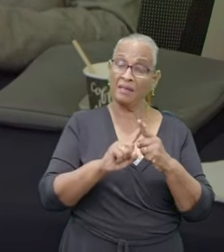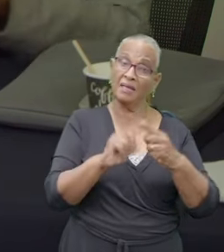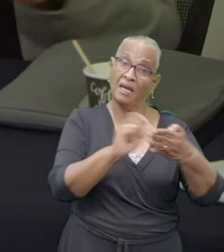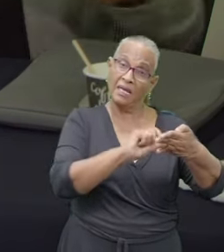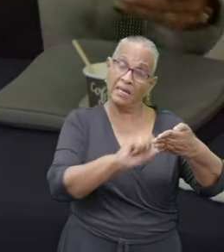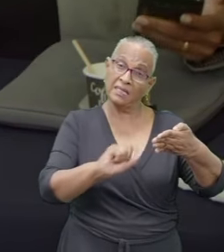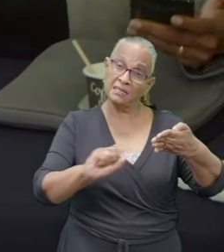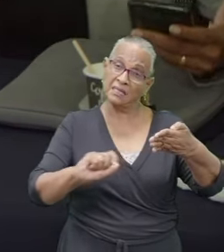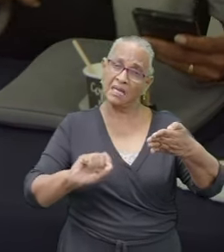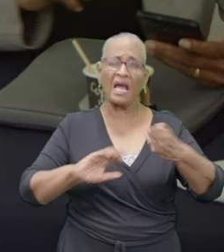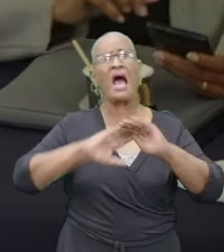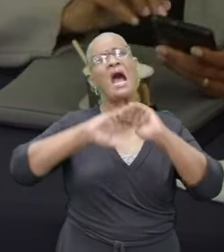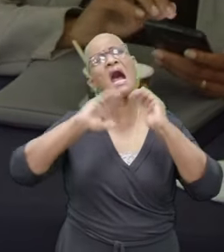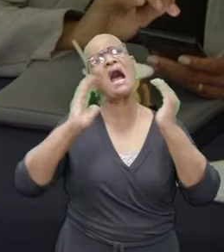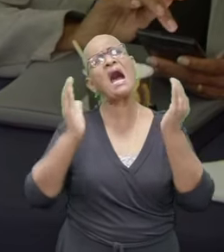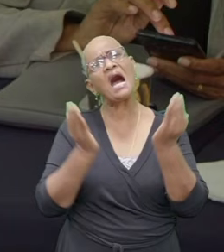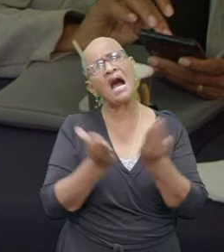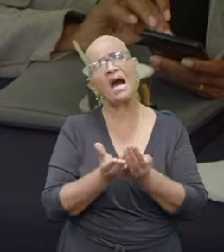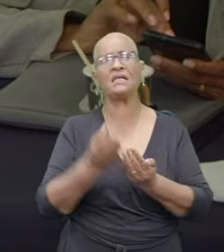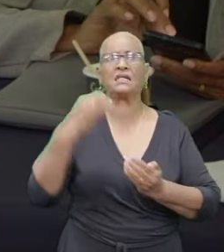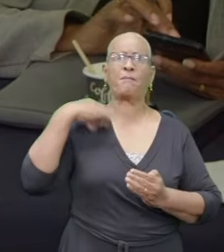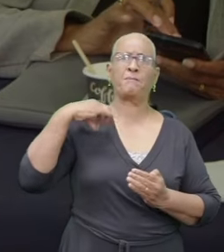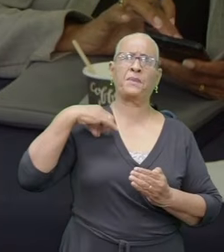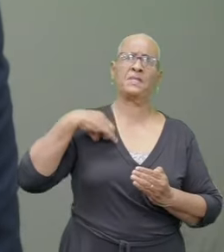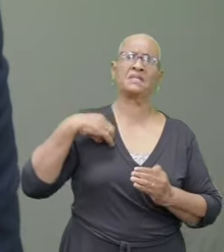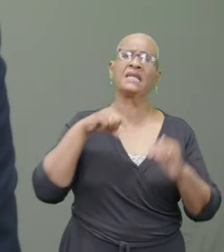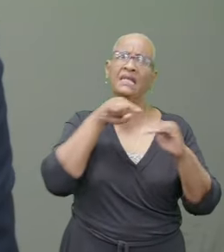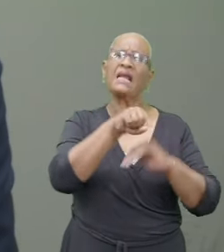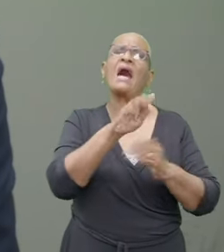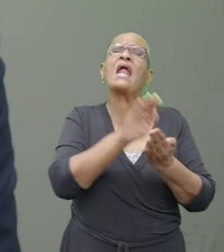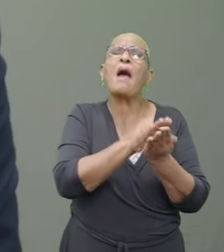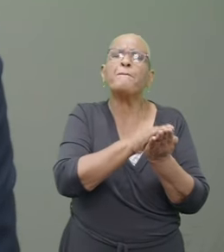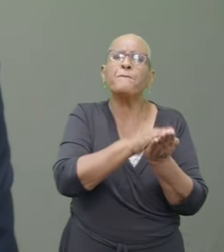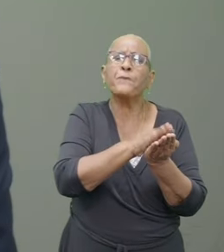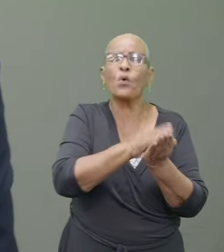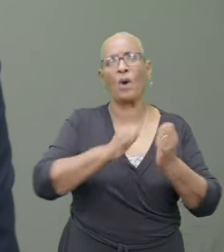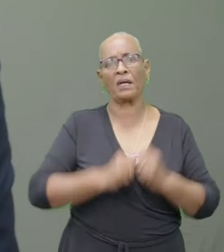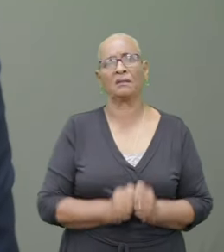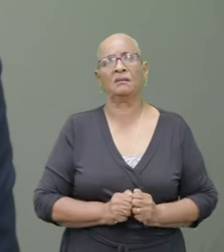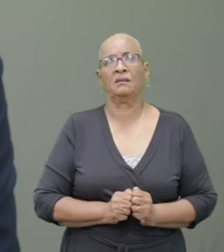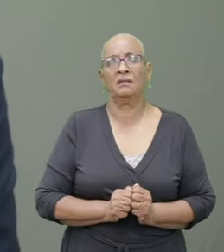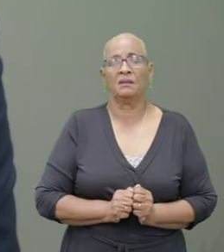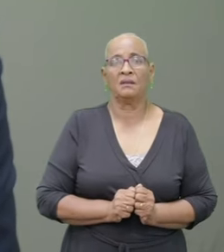registraties, die worden allemaal op het ministerie bijgehouden. En wij willen vandaag,